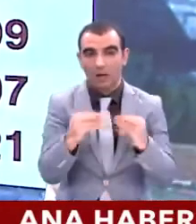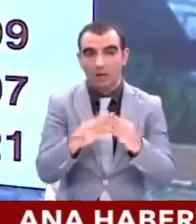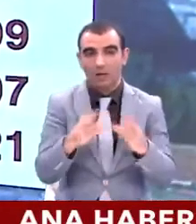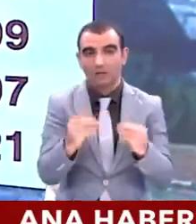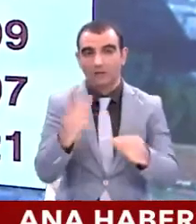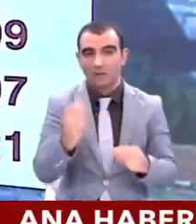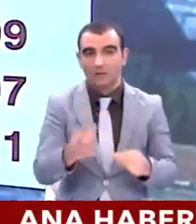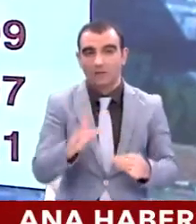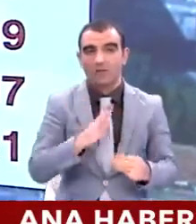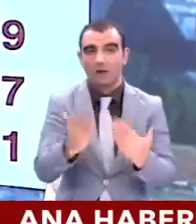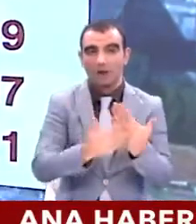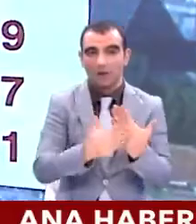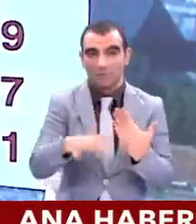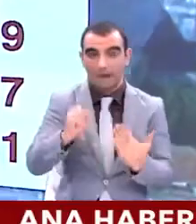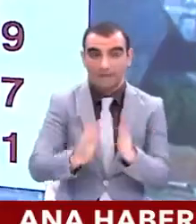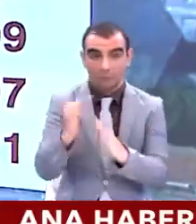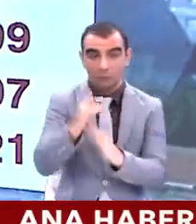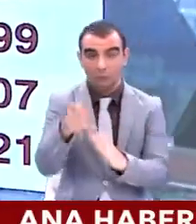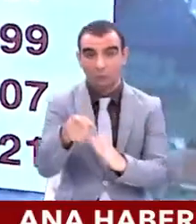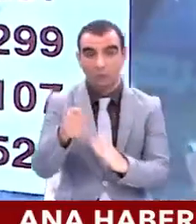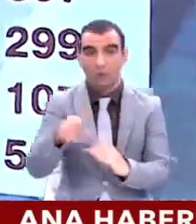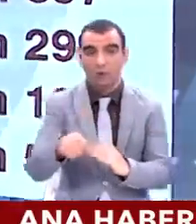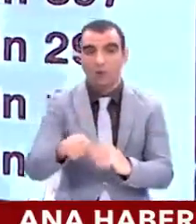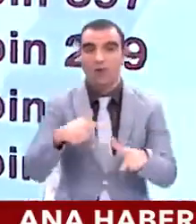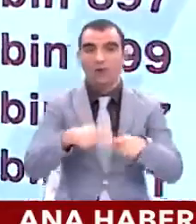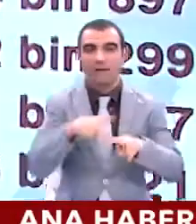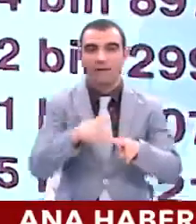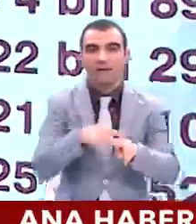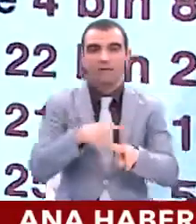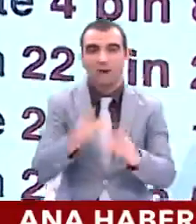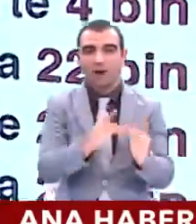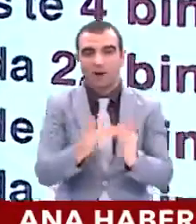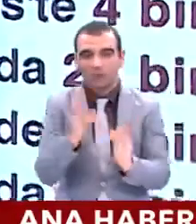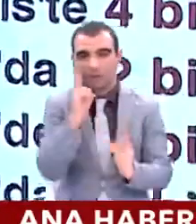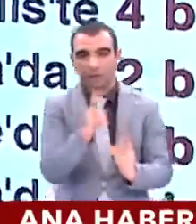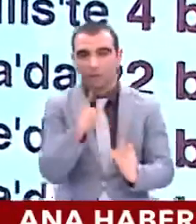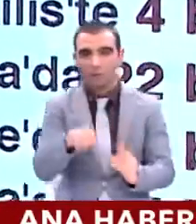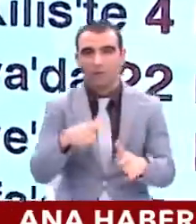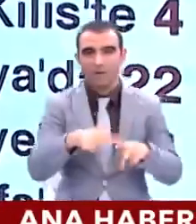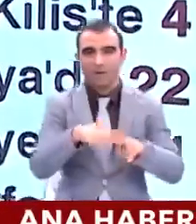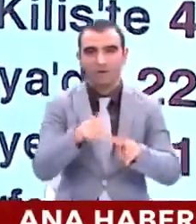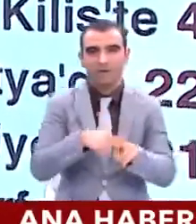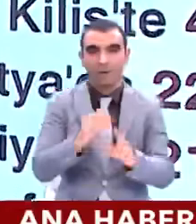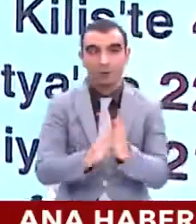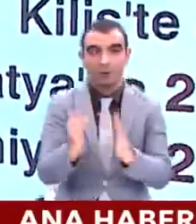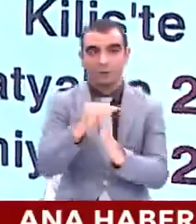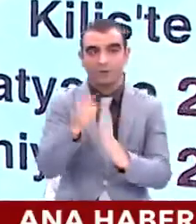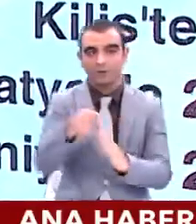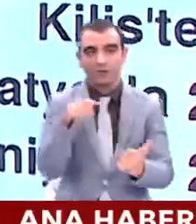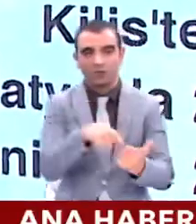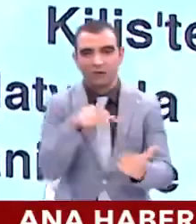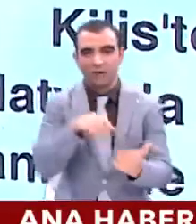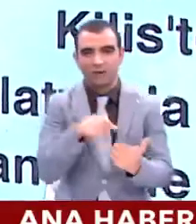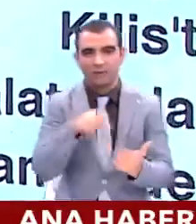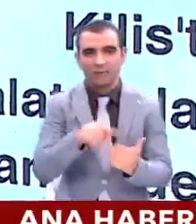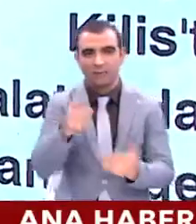kısmen etkilendi Kahramanmaraş Merkezi zaten bakınız fay hatlarında daha net görüyoruz şu fay hatlarının üzerindeki işaretlediğimiz